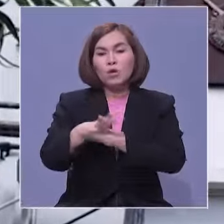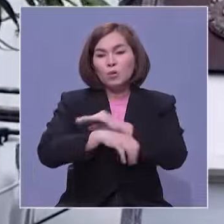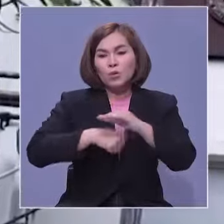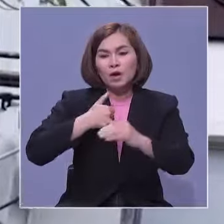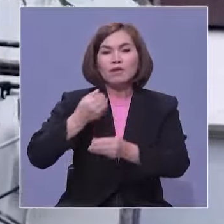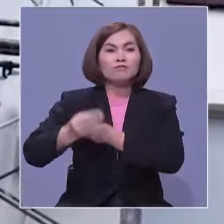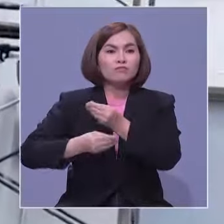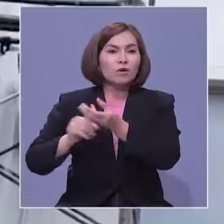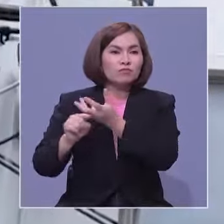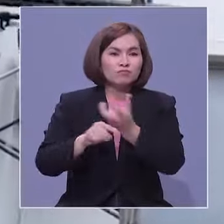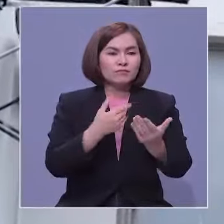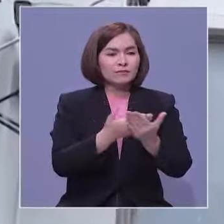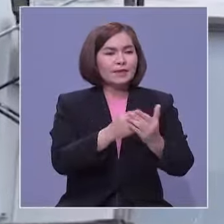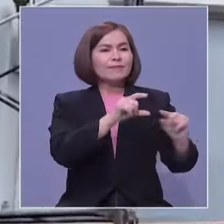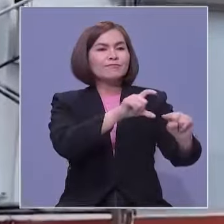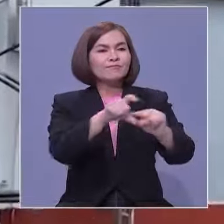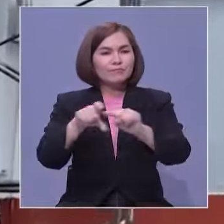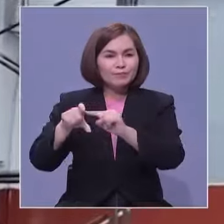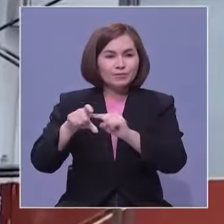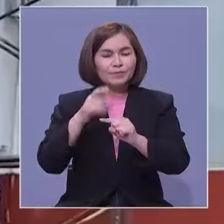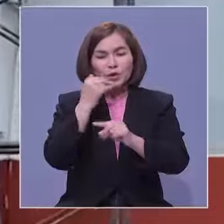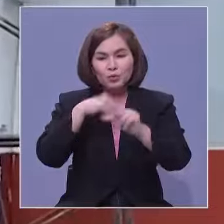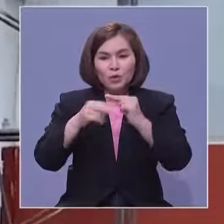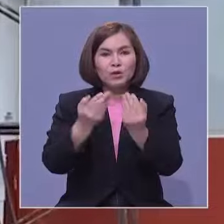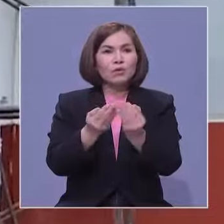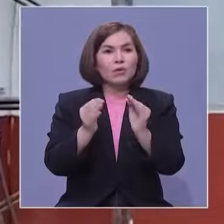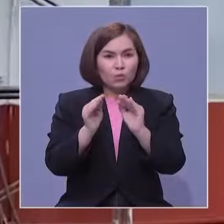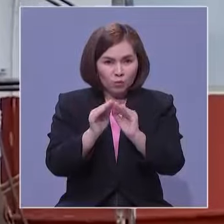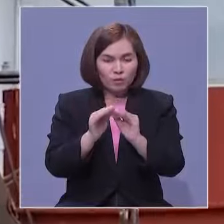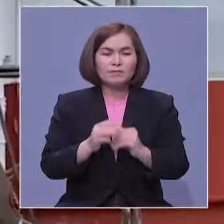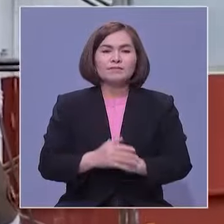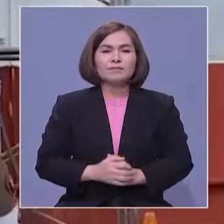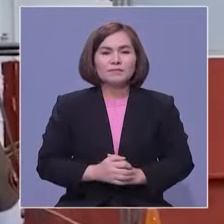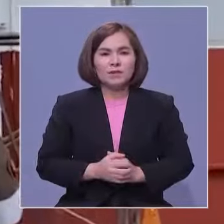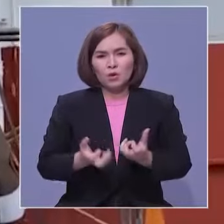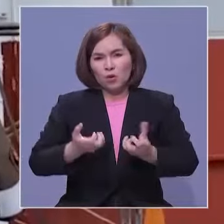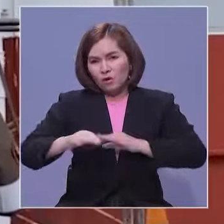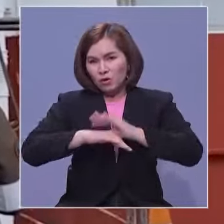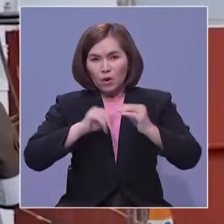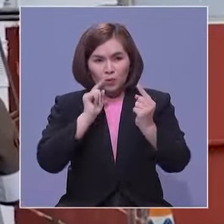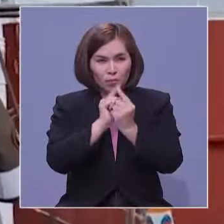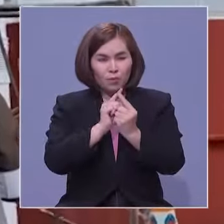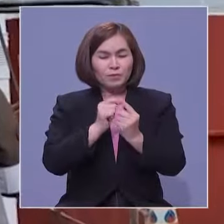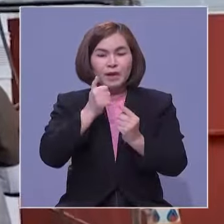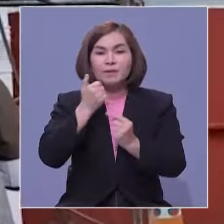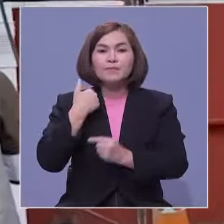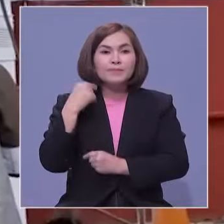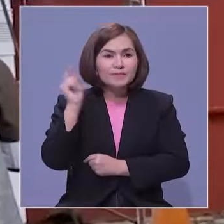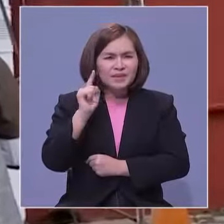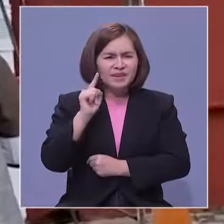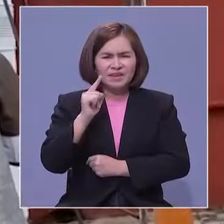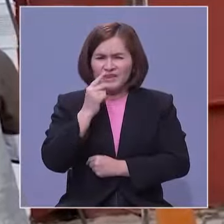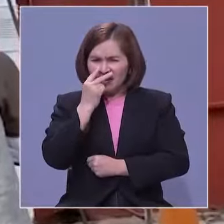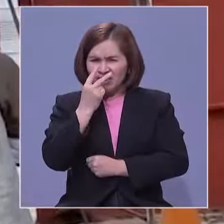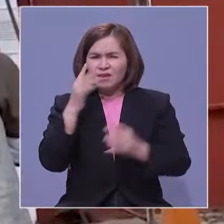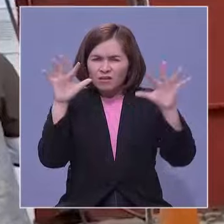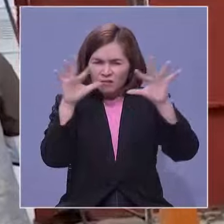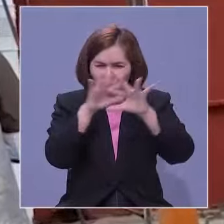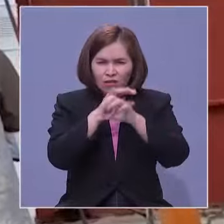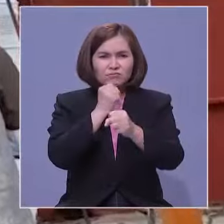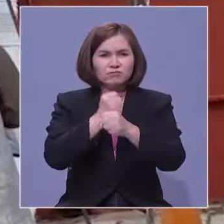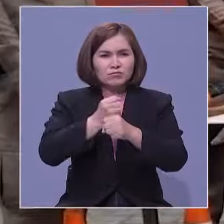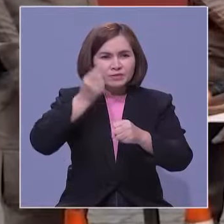ขายแล้วก็เอาเงินมาแบ่งกันใช้ไปดูแลครอบครัวนี่ดูนะของกลางที่ตำรวจยึดมาได้มันเป็นเหมือนกับอุปกรณ์ที่ใช้